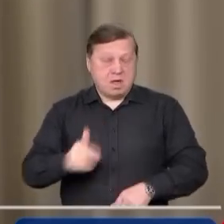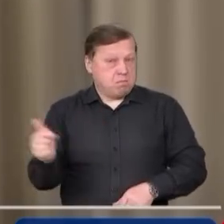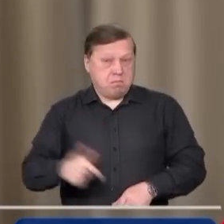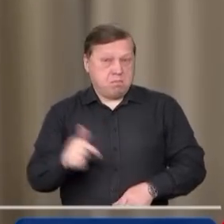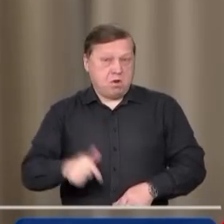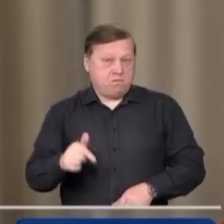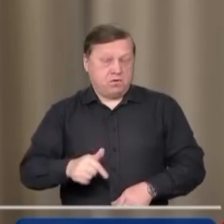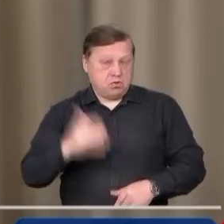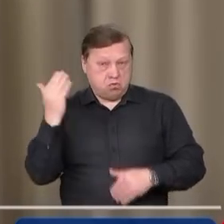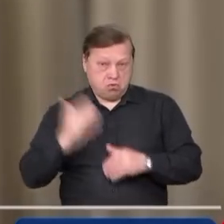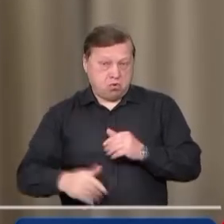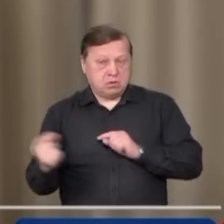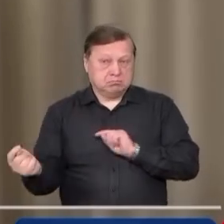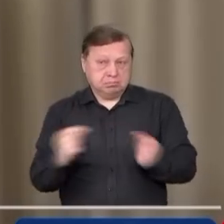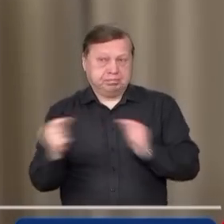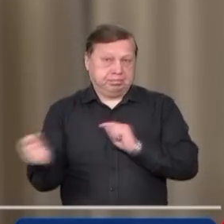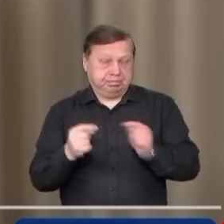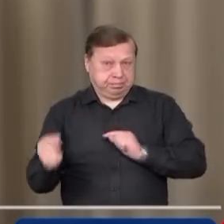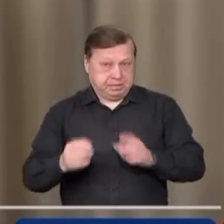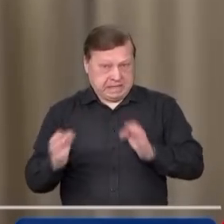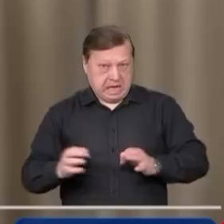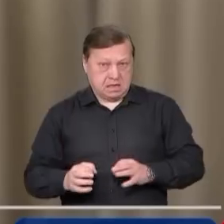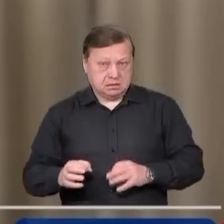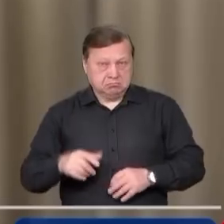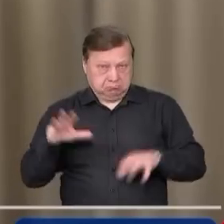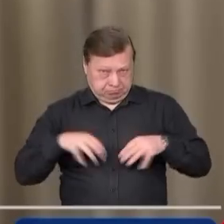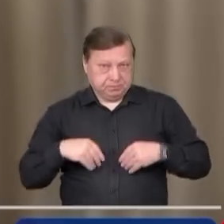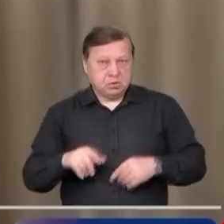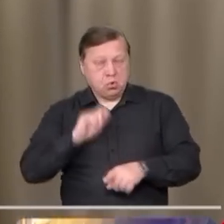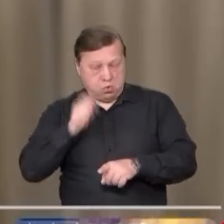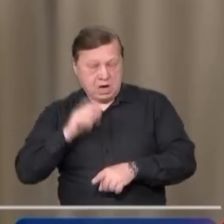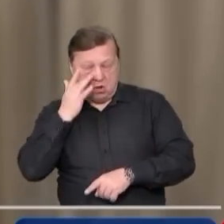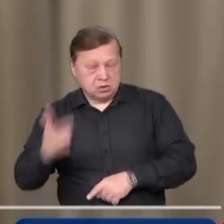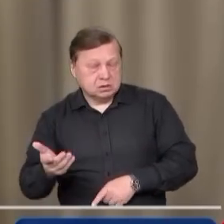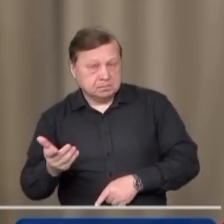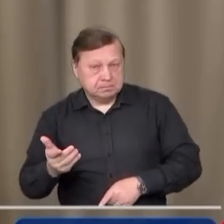się negocjacjami? Czy teraz jest moment na te wspólne negocjacje między Ukrainą a Rosją?